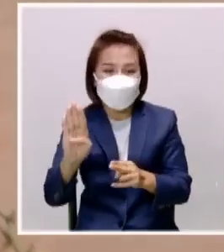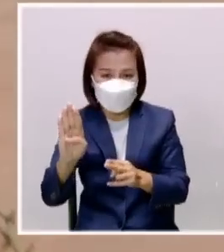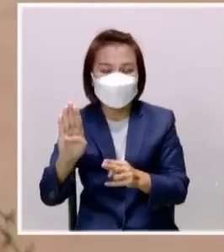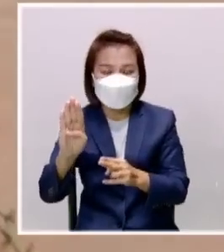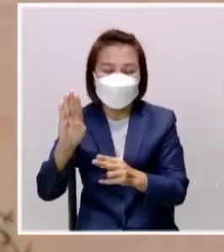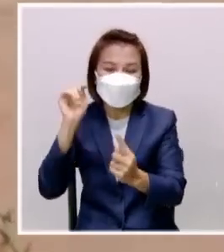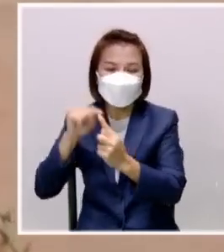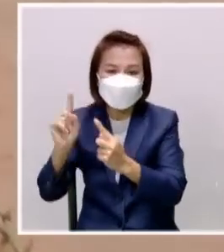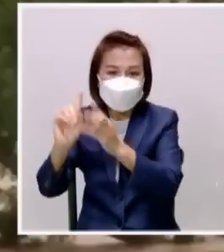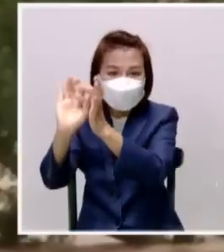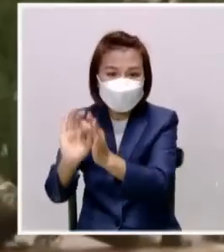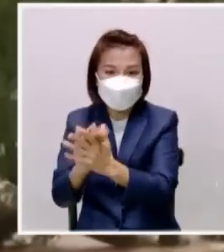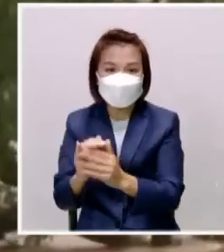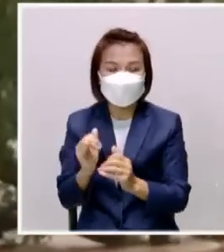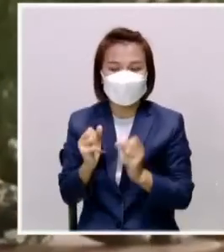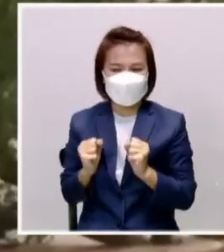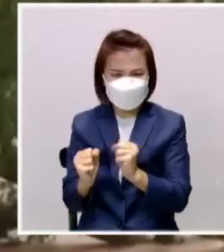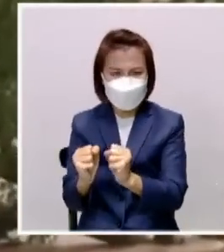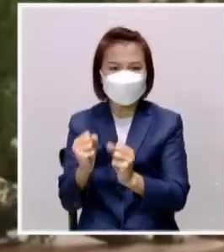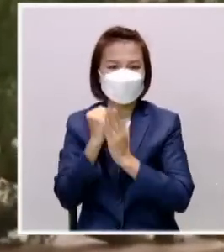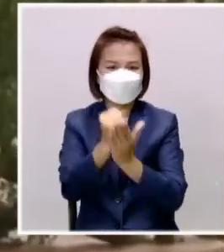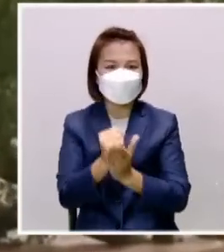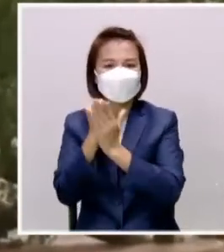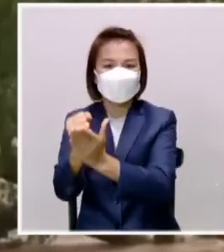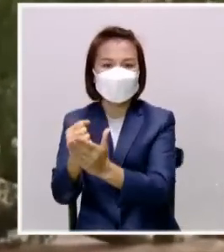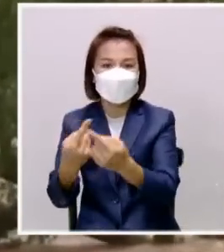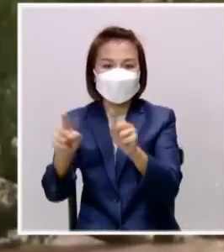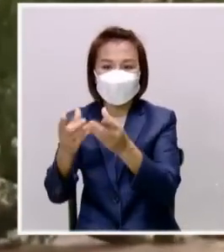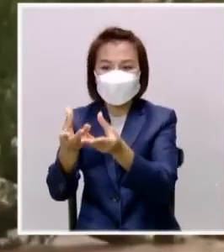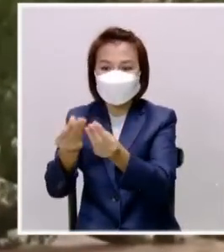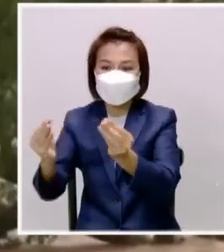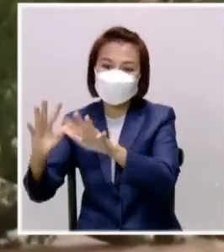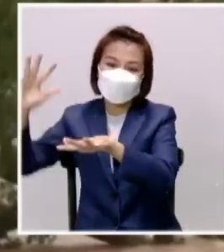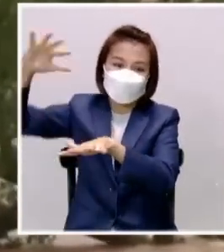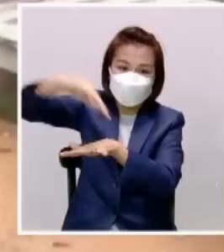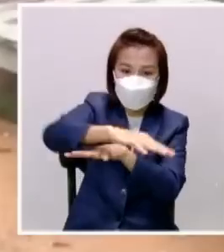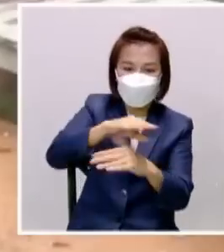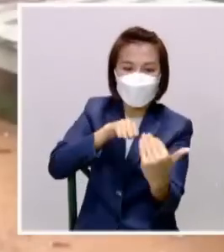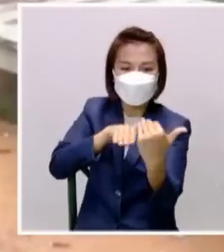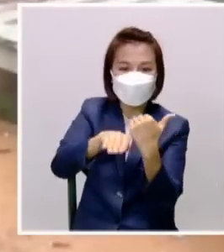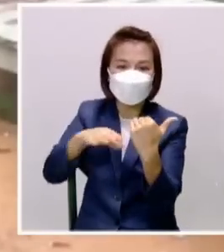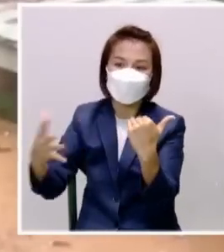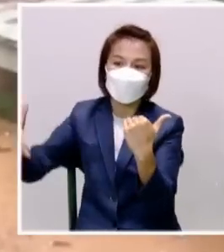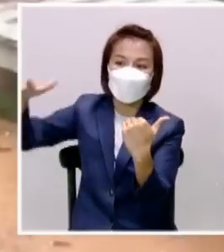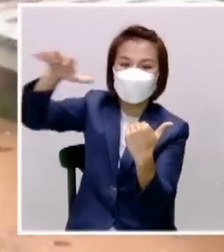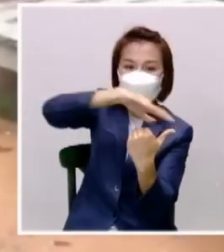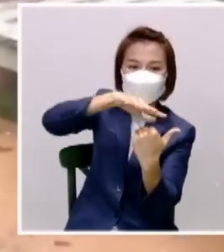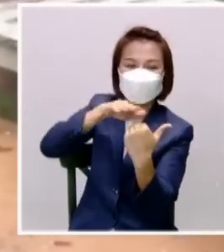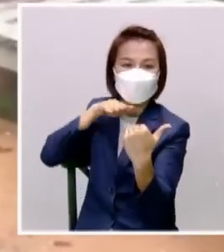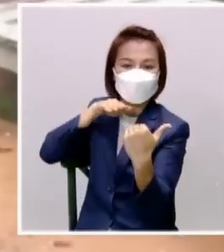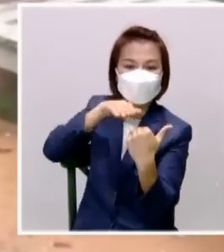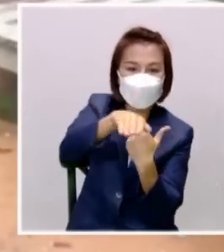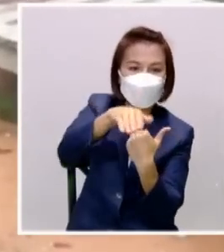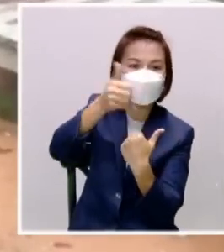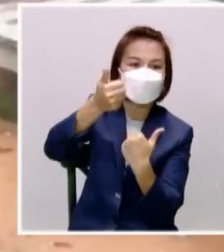างหนักที่จะเข้าไปให้ถึงผู้ประสบภัยแต่ดินถล่มปิดถนนหลายสายค่ะรวมทั้งถนนสายหลักระหว่างเมืองมุมไบ